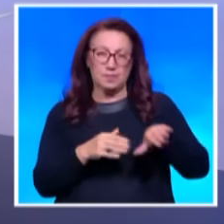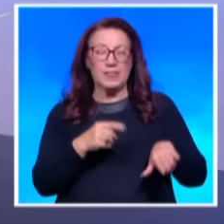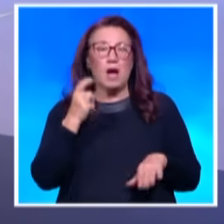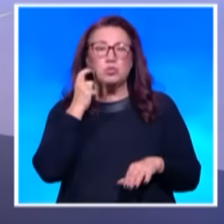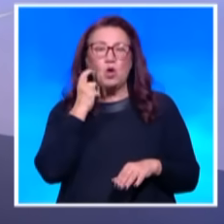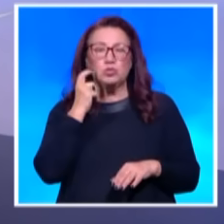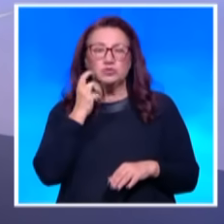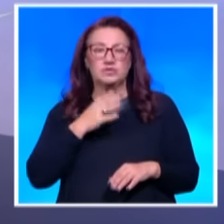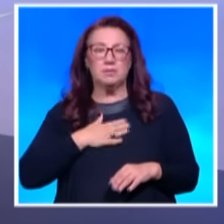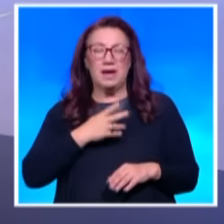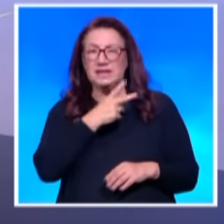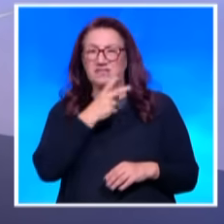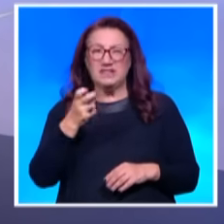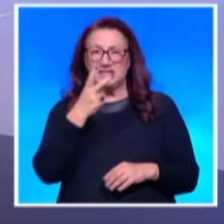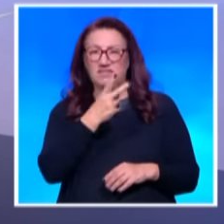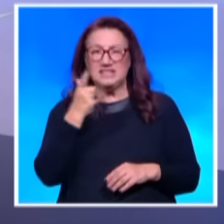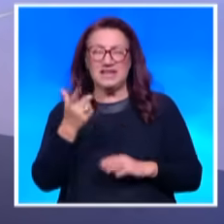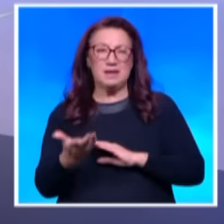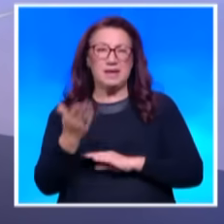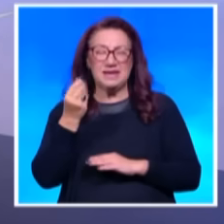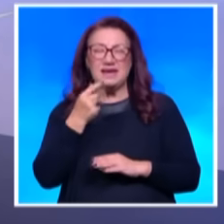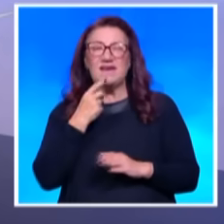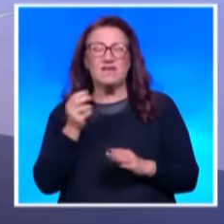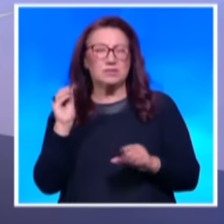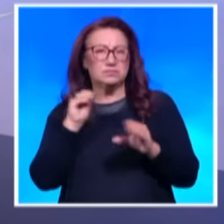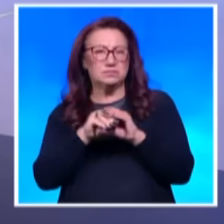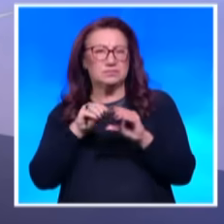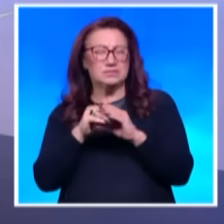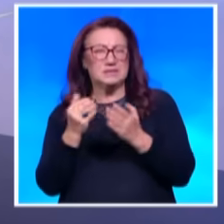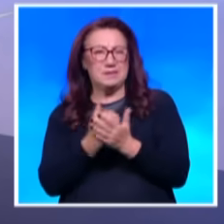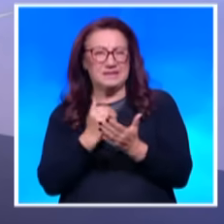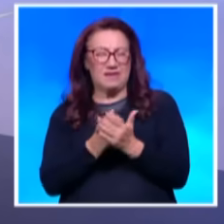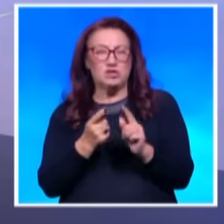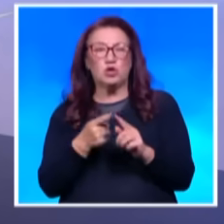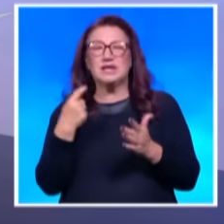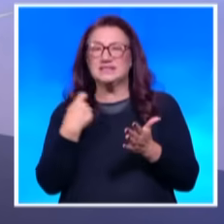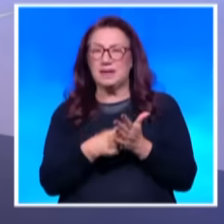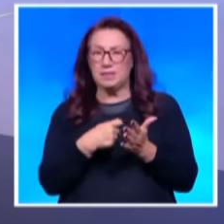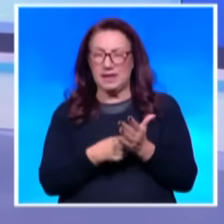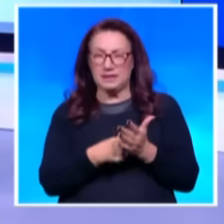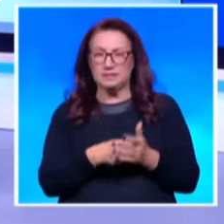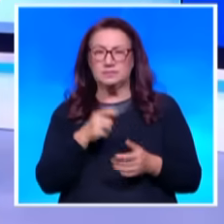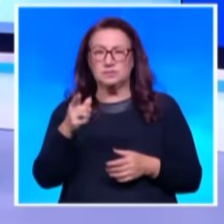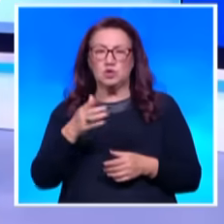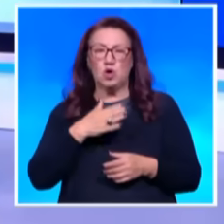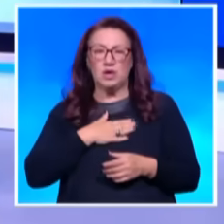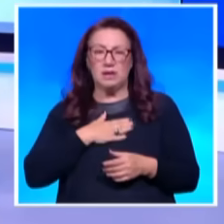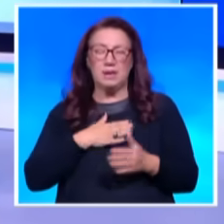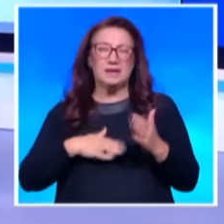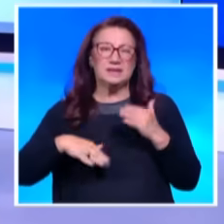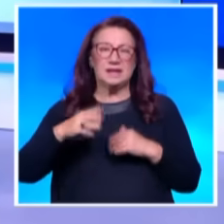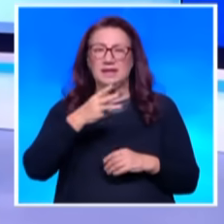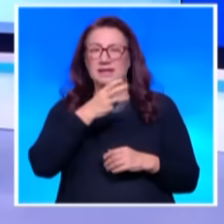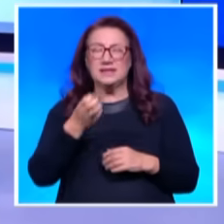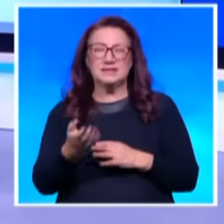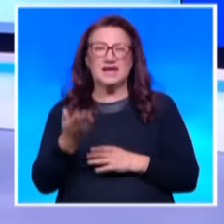227 000 лева на депозит, като е посочил, че са от заплати. Председателят на ГЕРБ притежава и над 300 000 лева